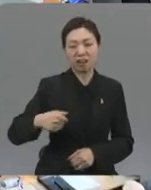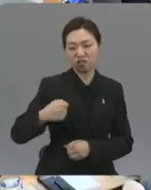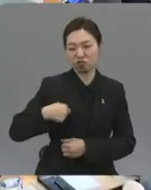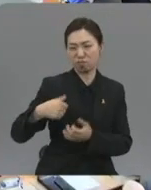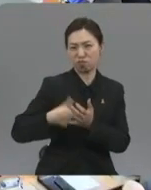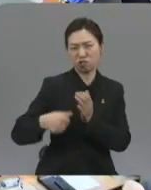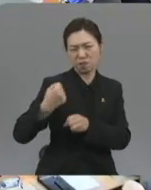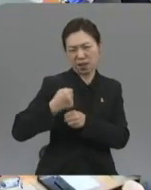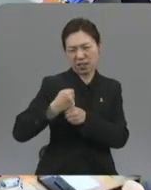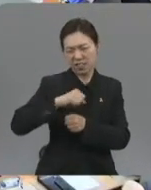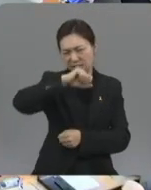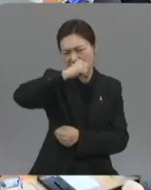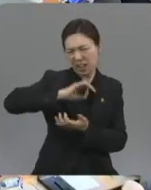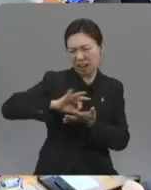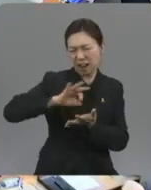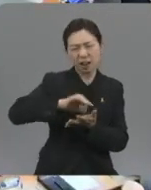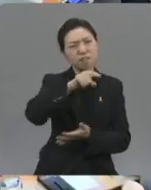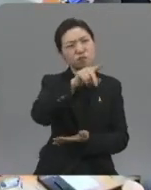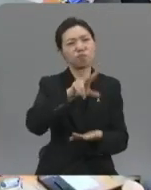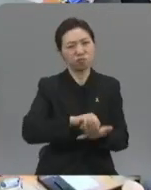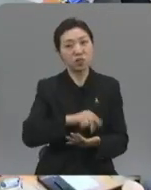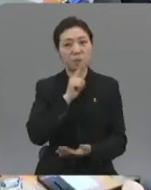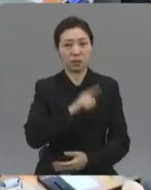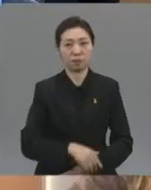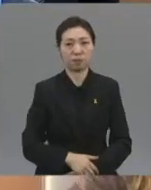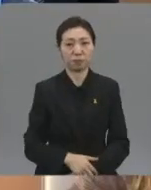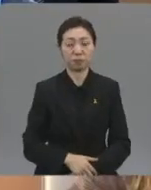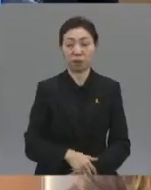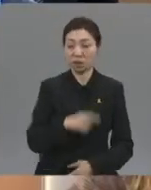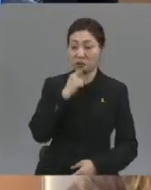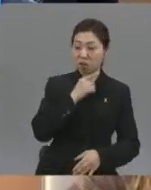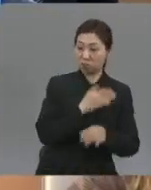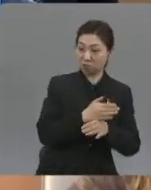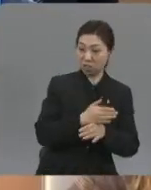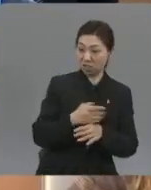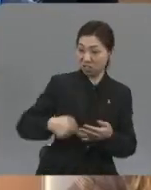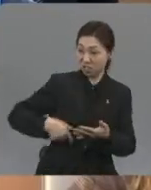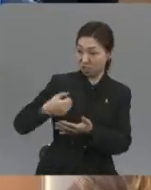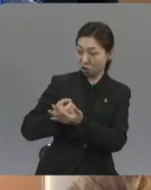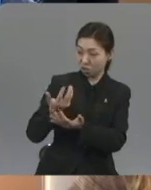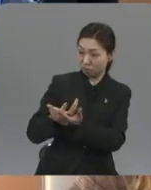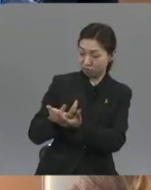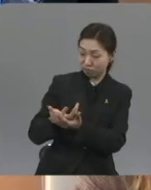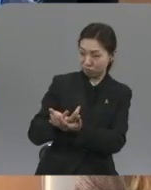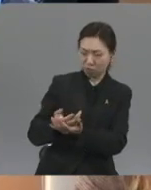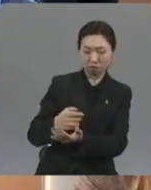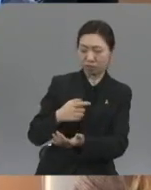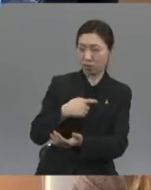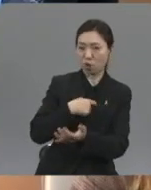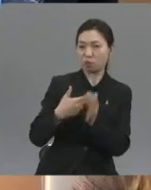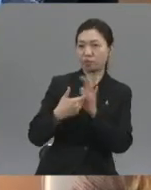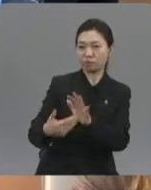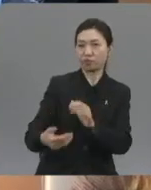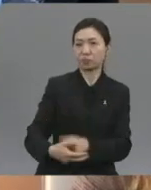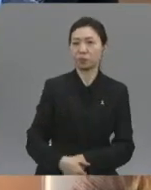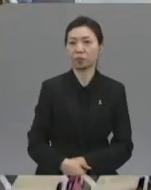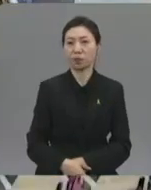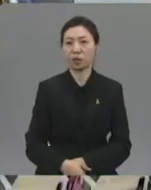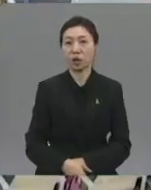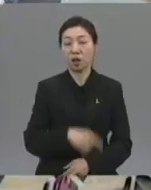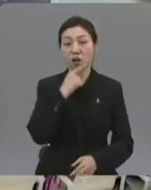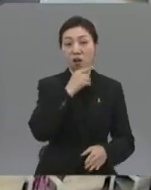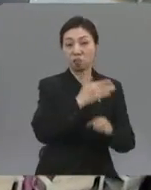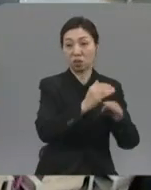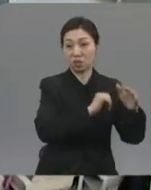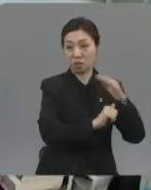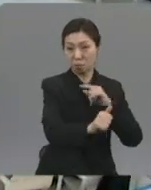bỏ trốn vào năm 2019 nghị quyết hối thúc Bình Nhưỡng phải công khai cho ra Quyến và các cơ quan liên quan Tất cả các thông tin bao gồm